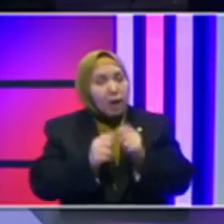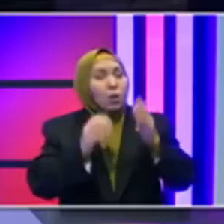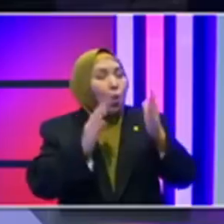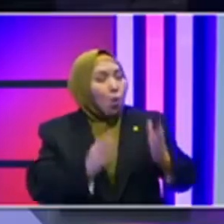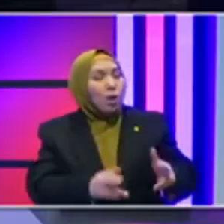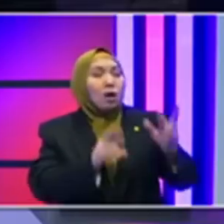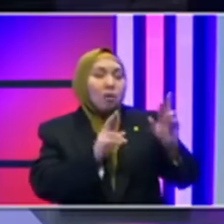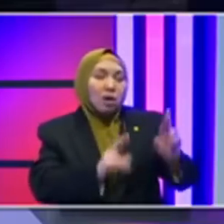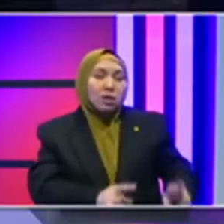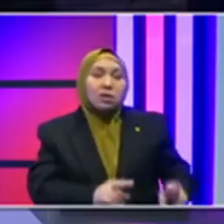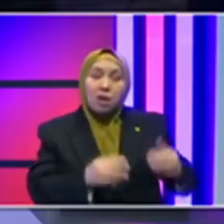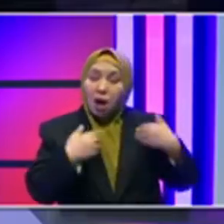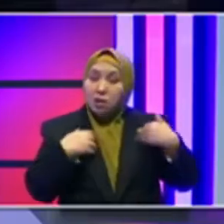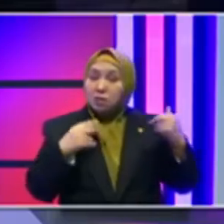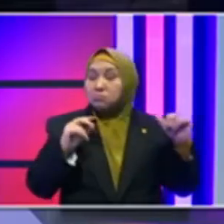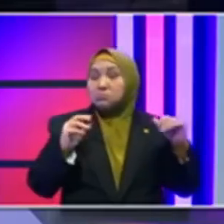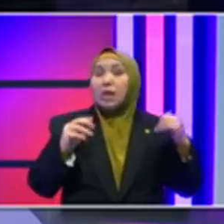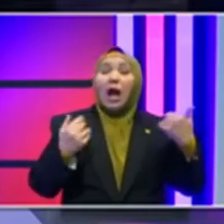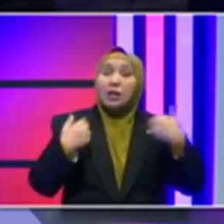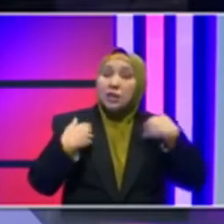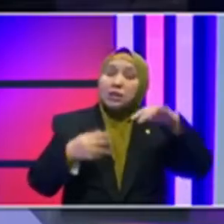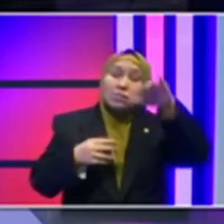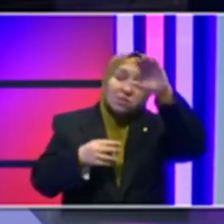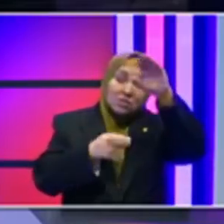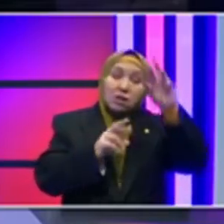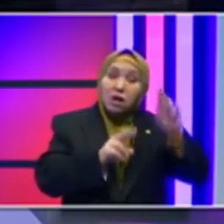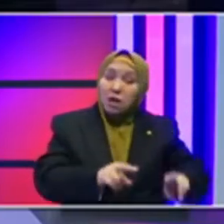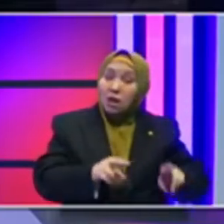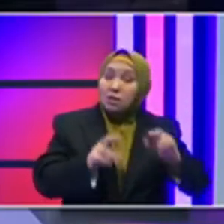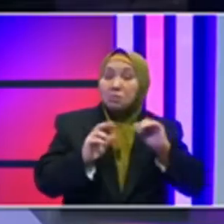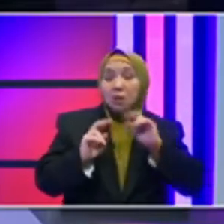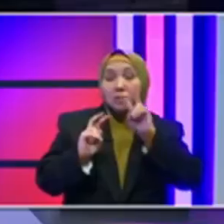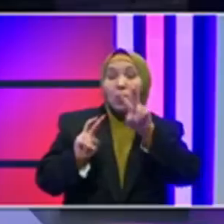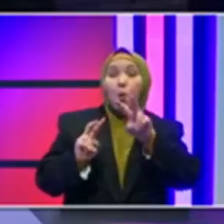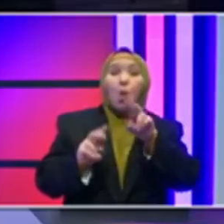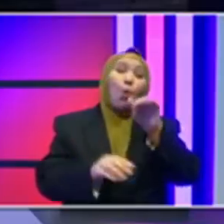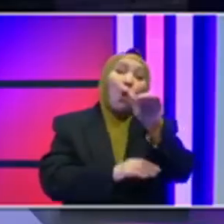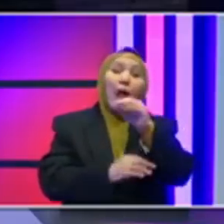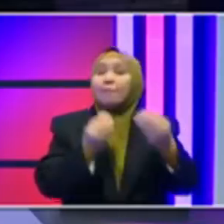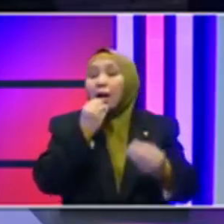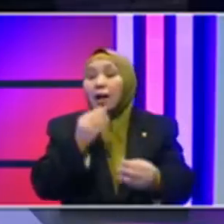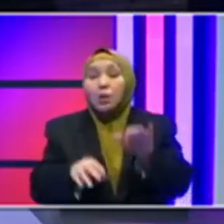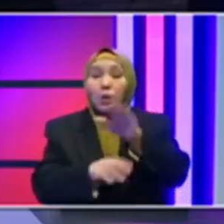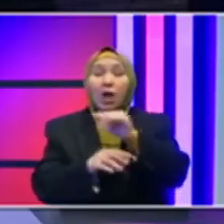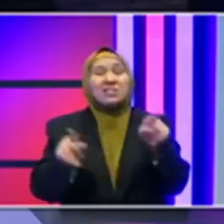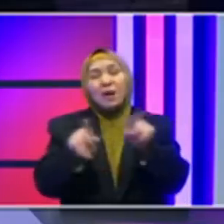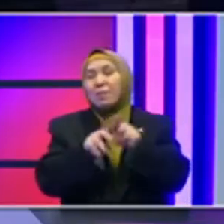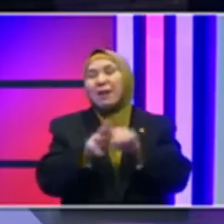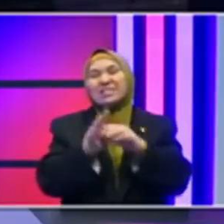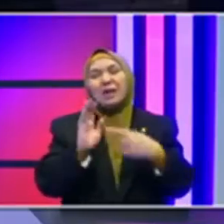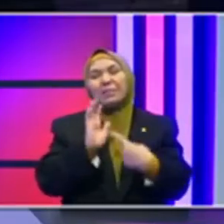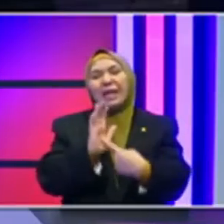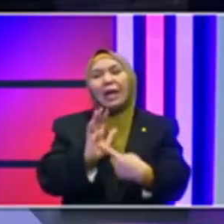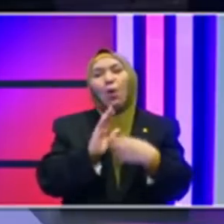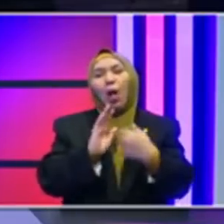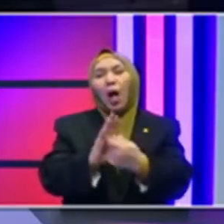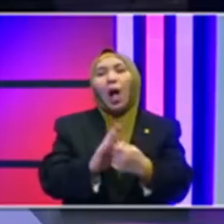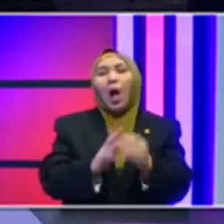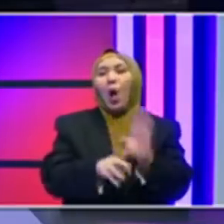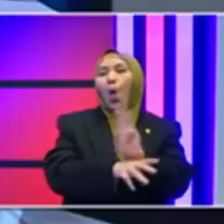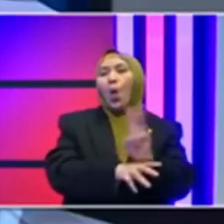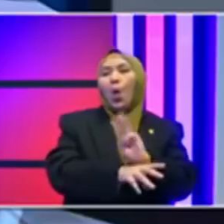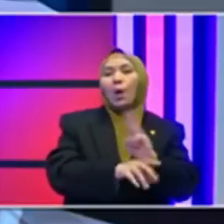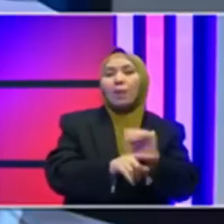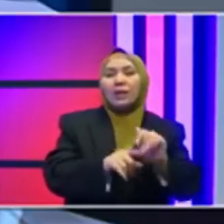yang berada di Mesir itu ulama ke ulama mencet kok langsung saja tengok dan Ayu cuti pula tuh